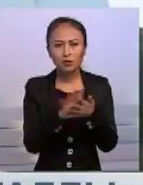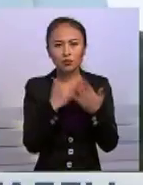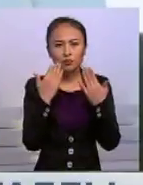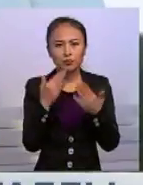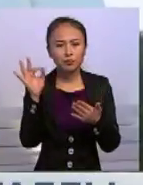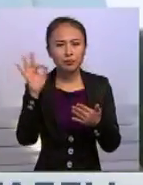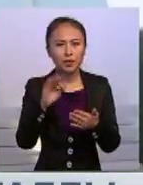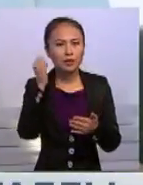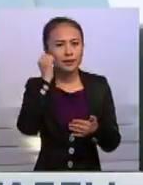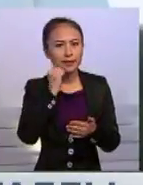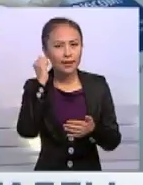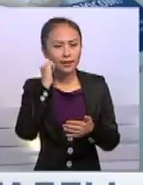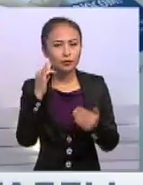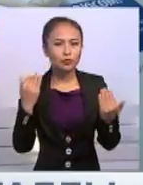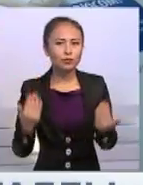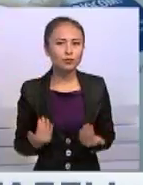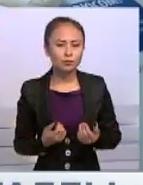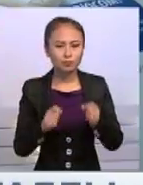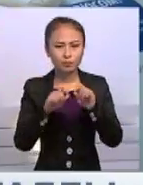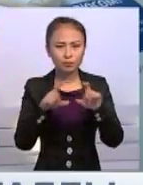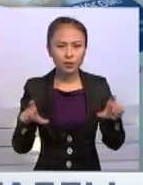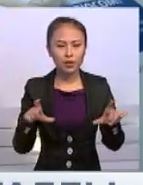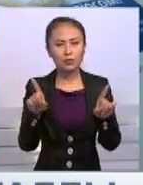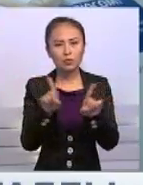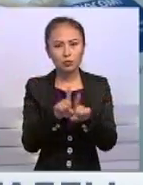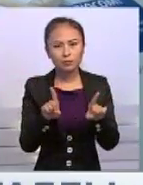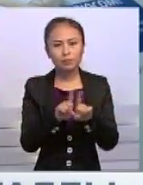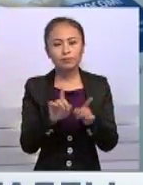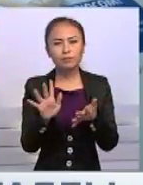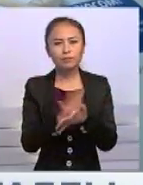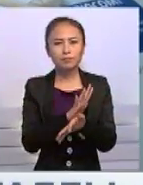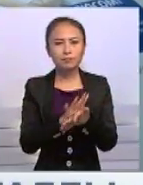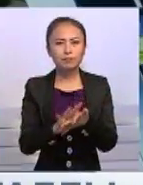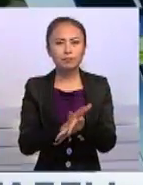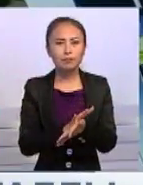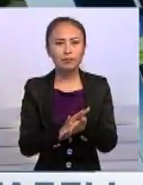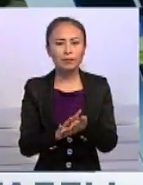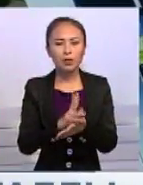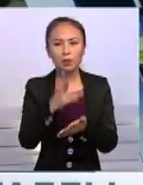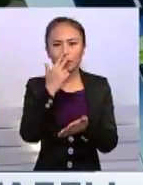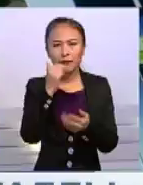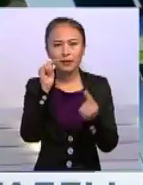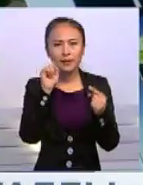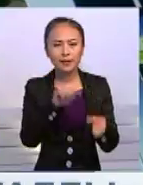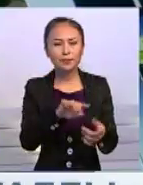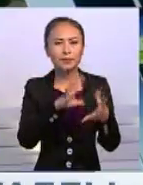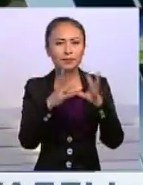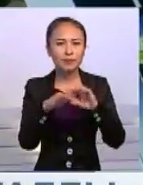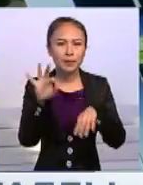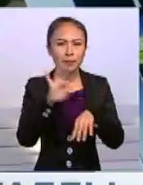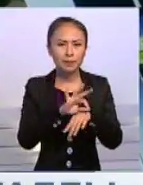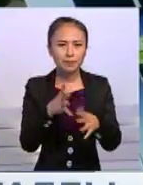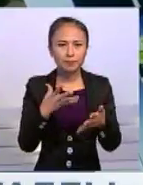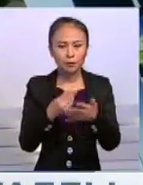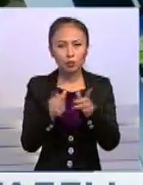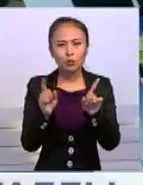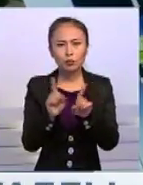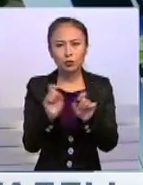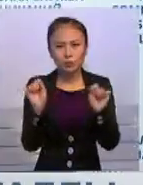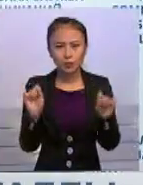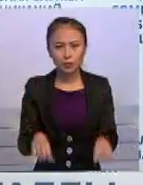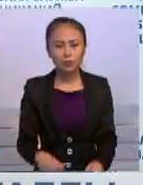қатар қарттар үйі тұрғындары мен мектеп-интернат өрендері де осы санатқа кіреді. Тұмауға қарсы вакцинаны ақылы түрде алуға да